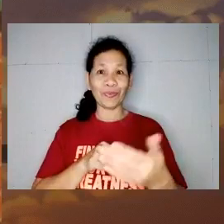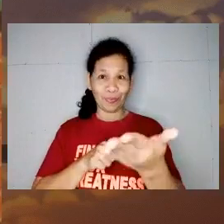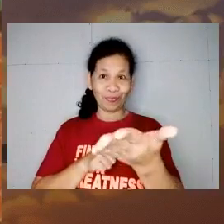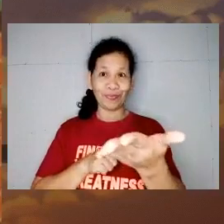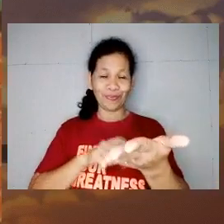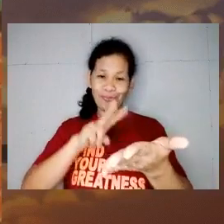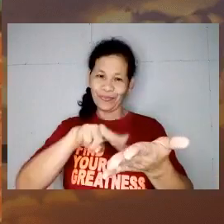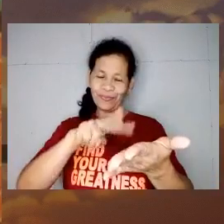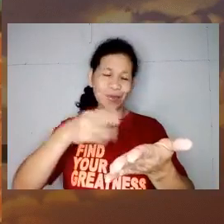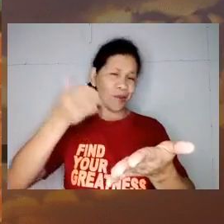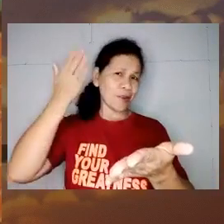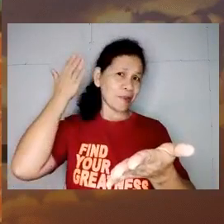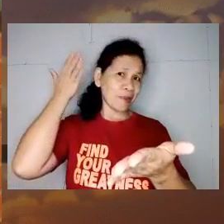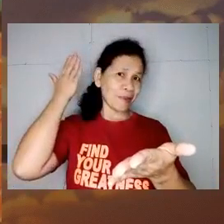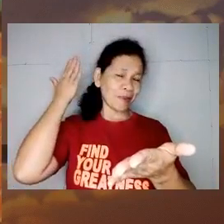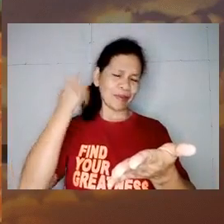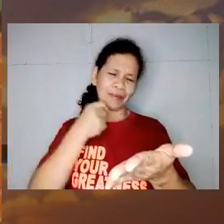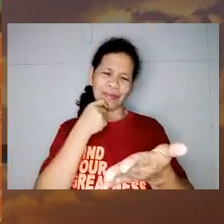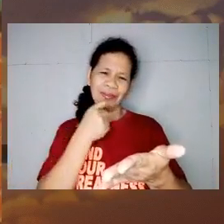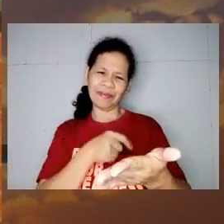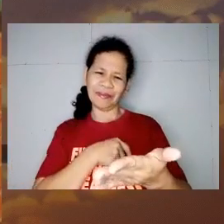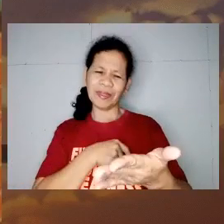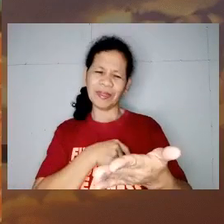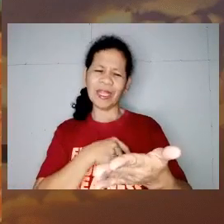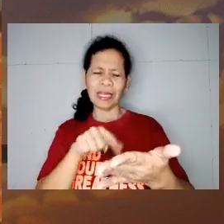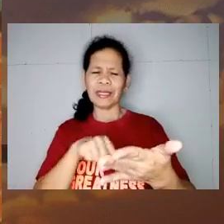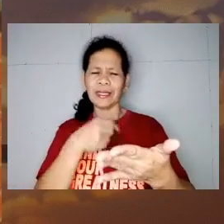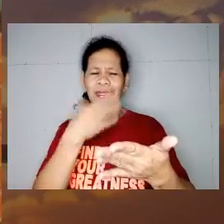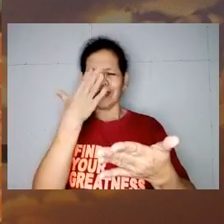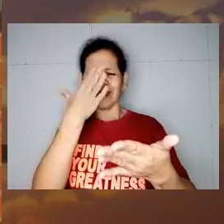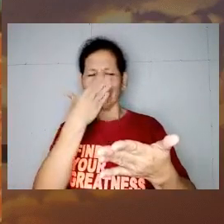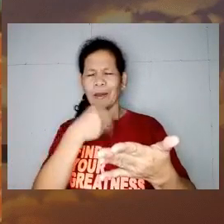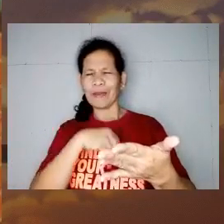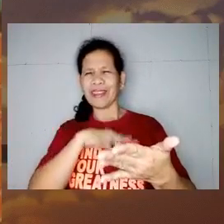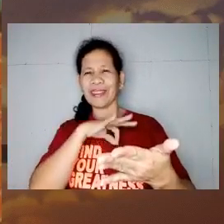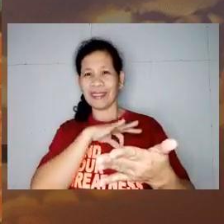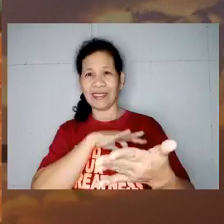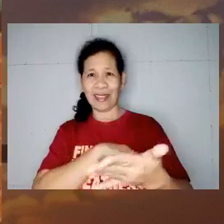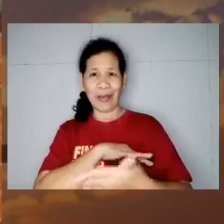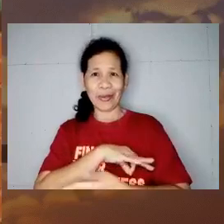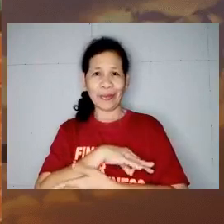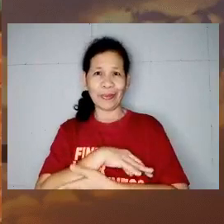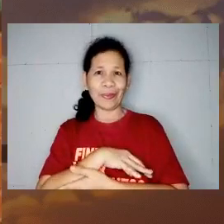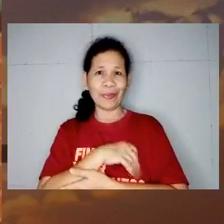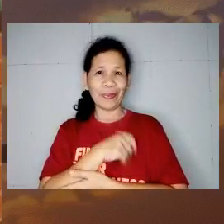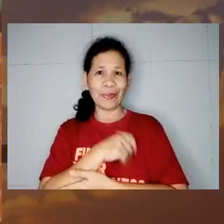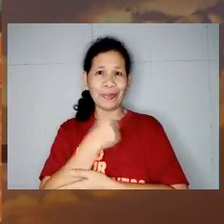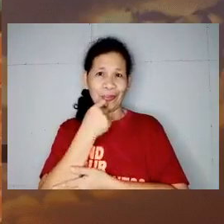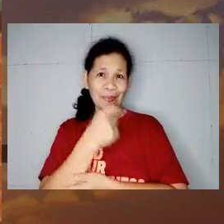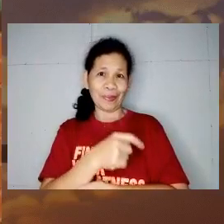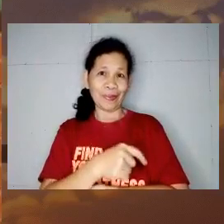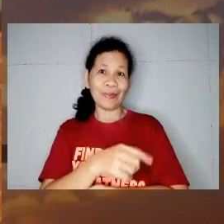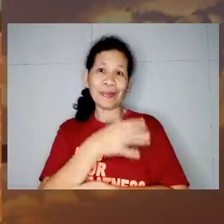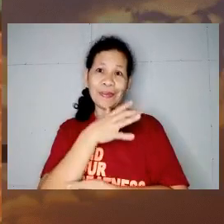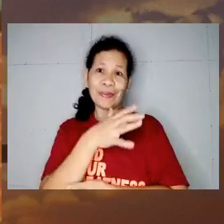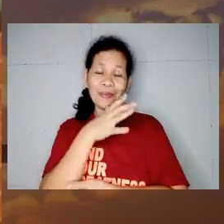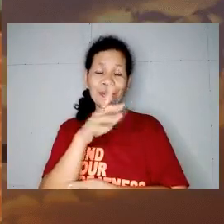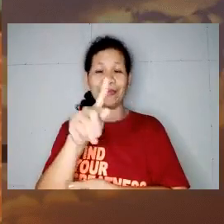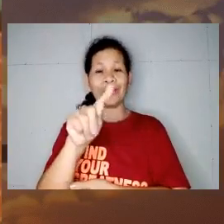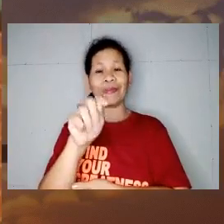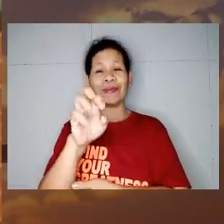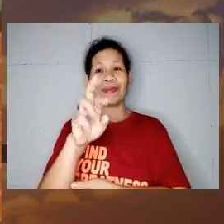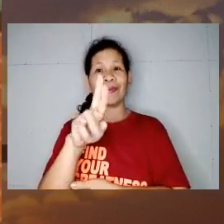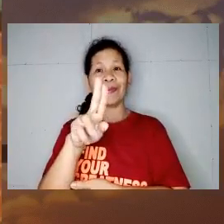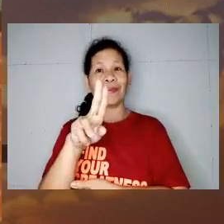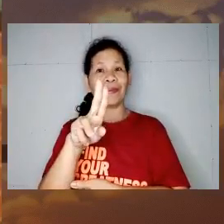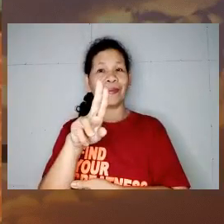ago, sabi ko, napakagandang tsansa pala ni Mother Teresa. She has done so good